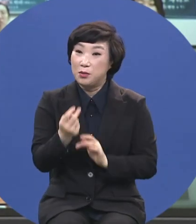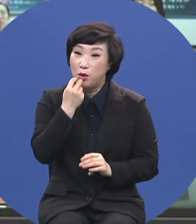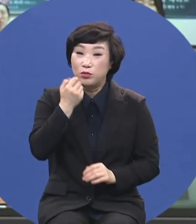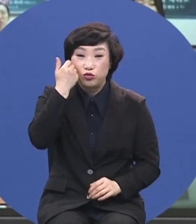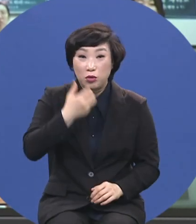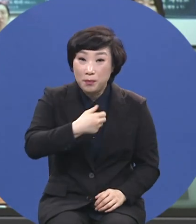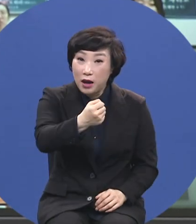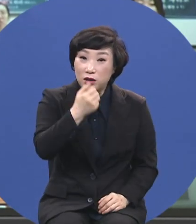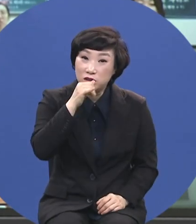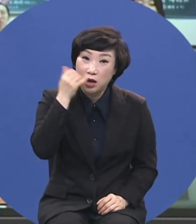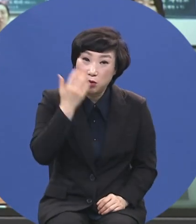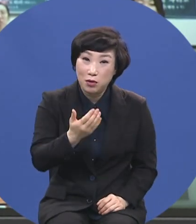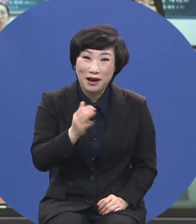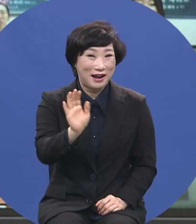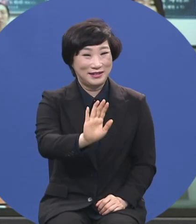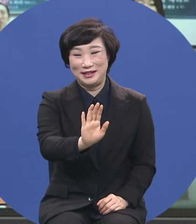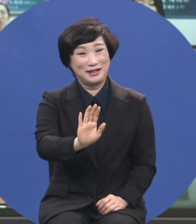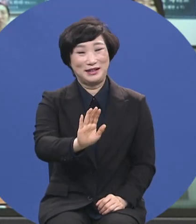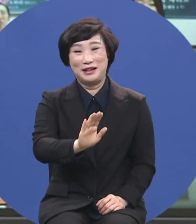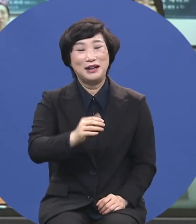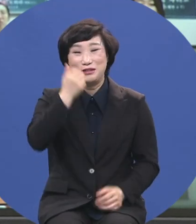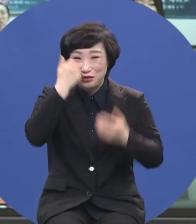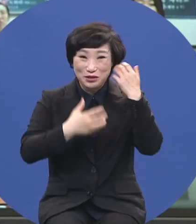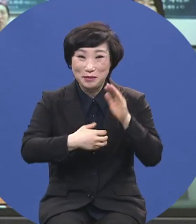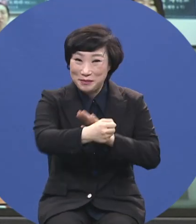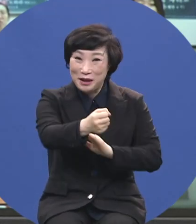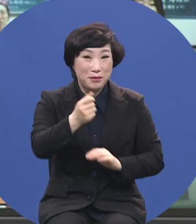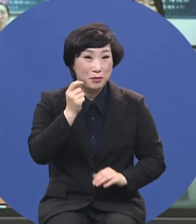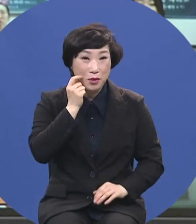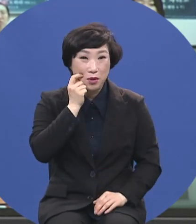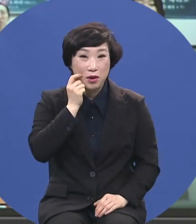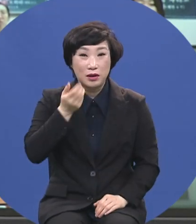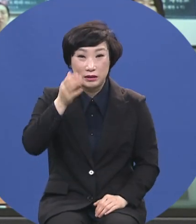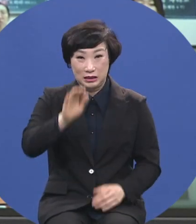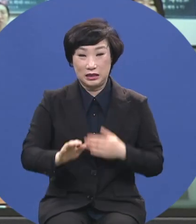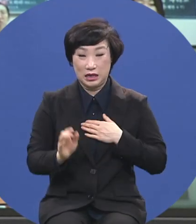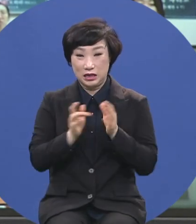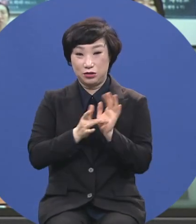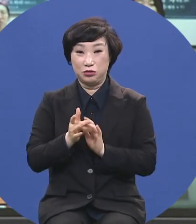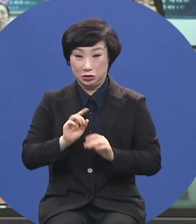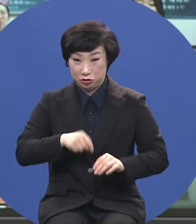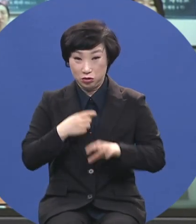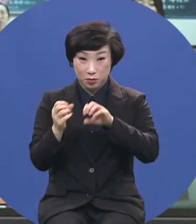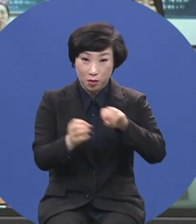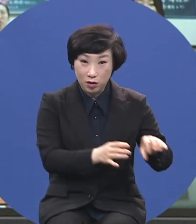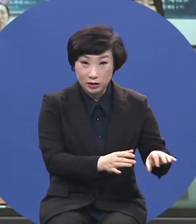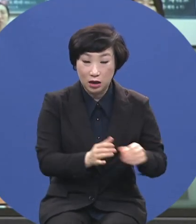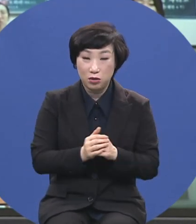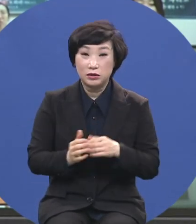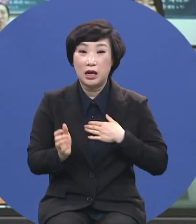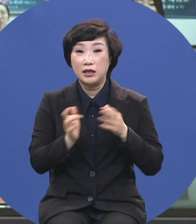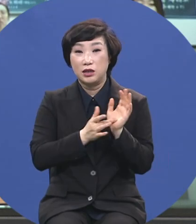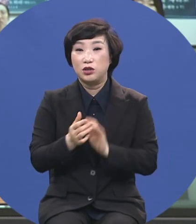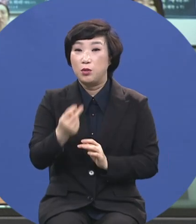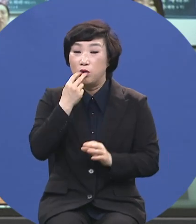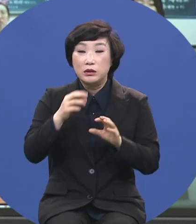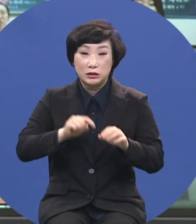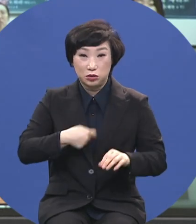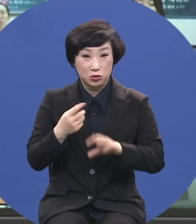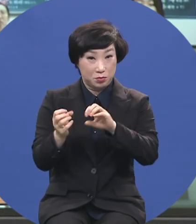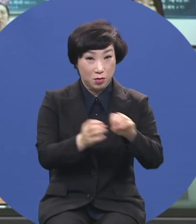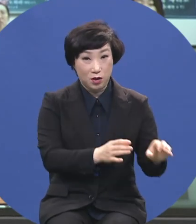누가 뺐냐? 아무도 빼앗지 못해. 내가 스스로 버려. 스스로 버려.